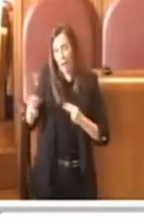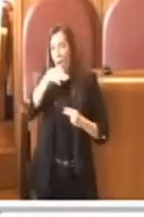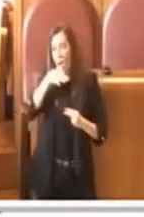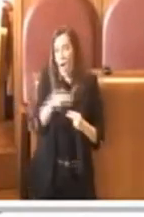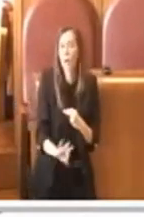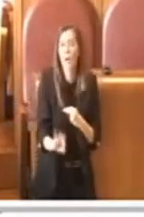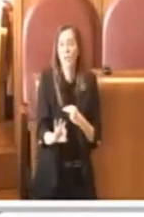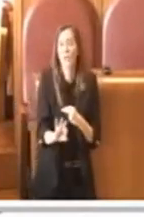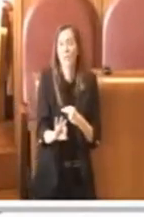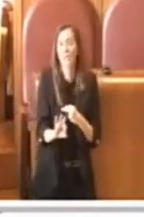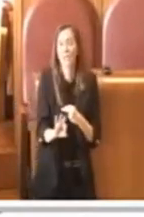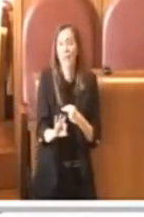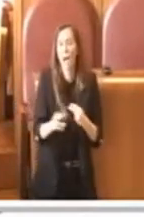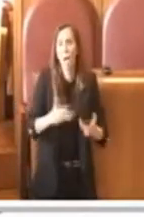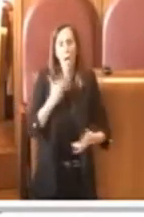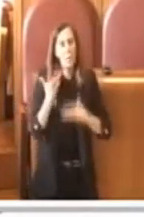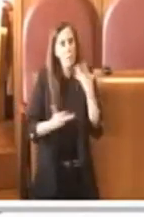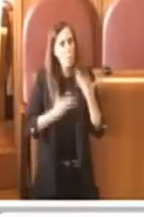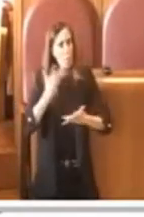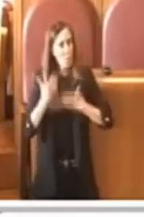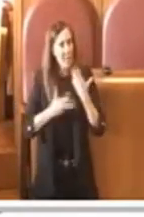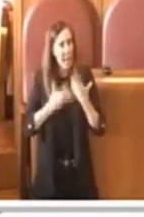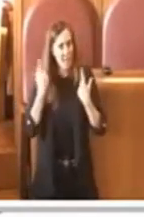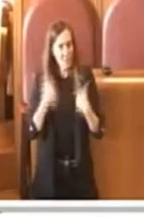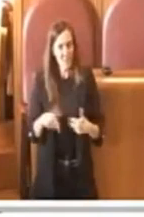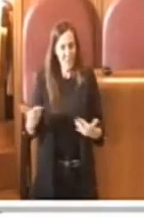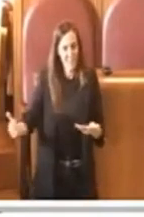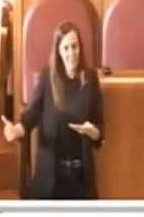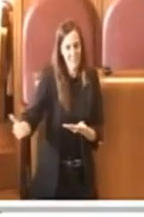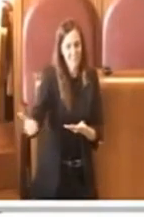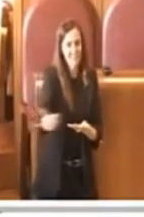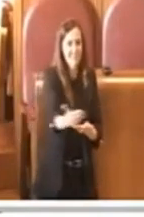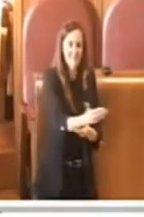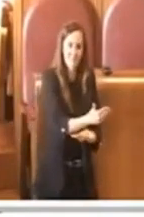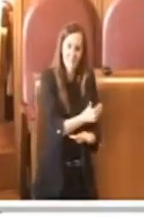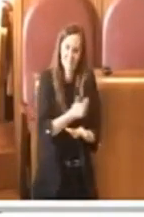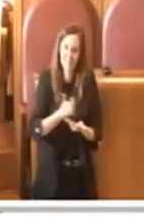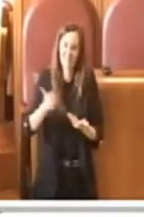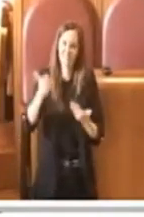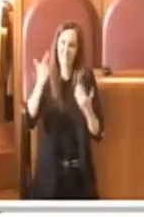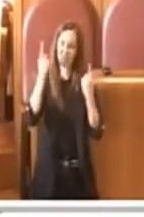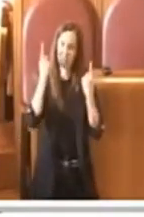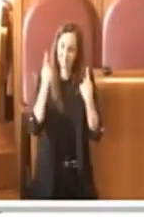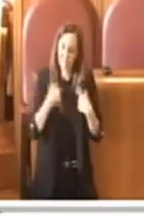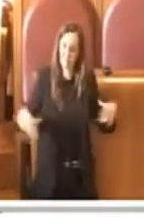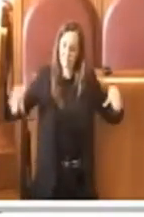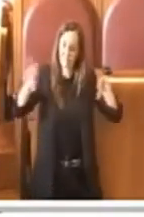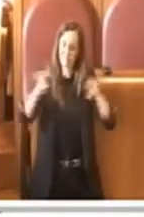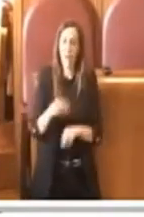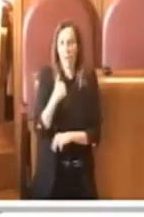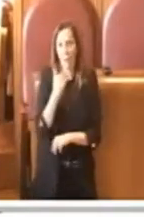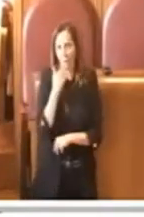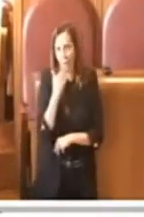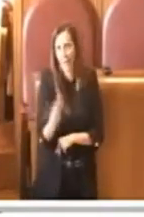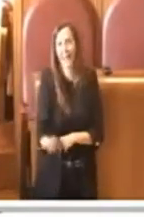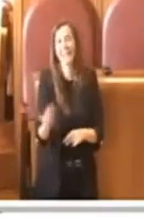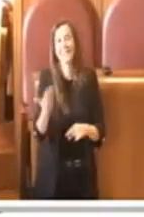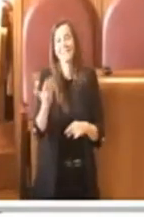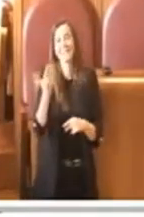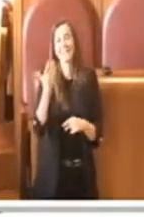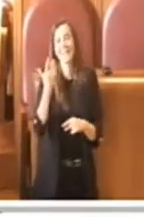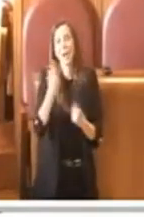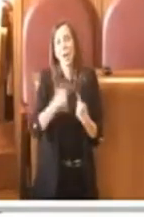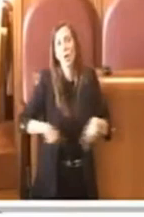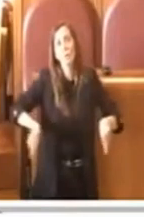capacità e tutto l'entusiasmo per raccogliere. Quindi io Ripeto, ringrazio ancora una volta